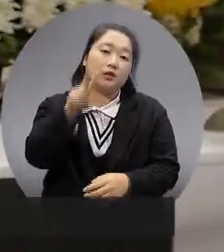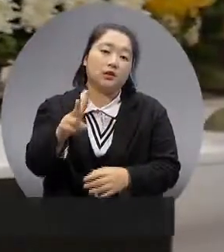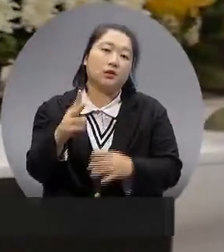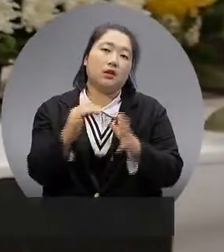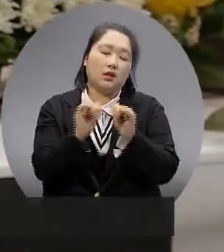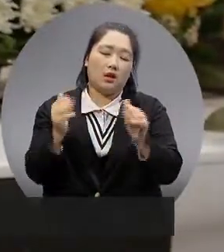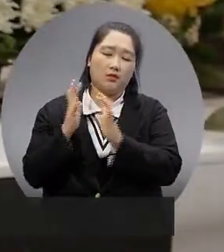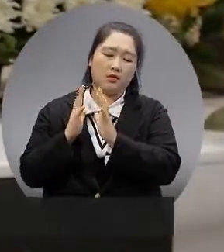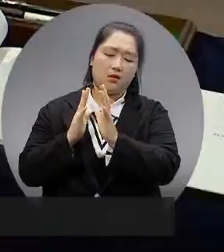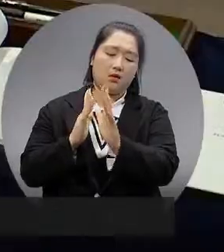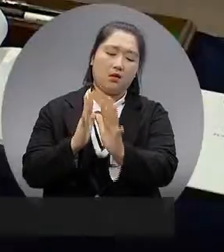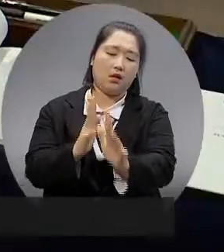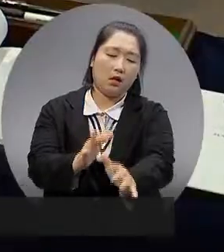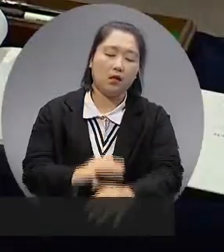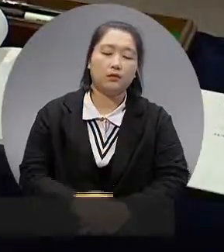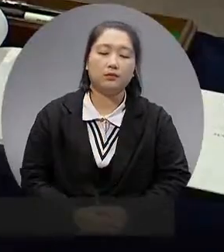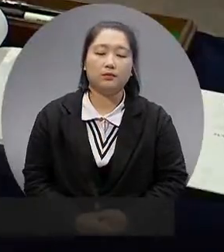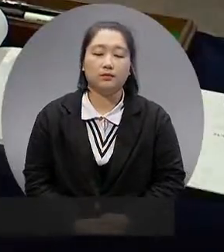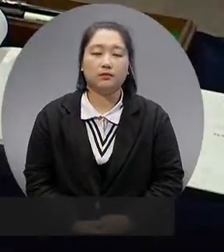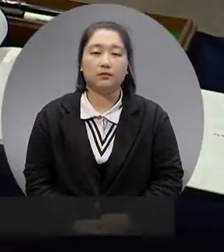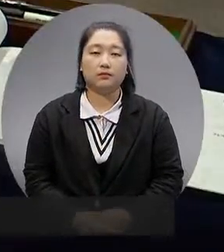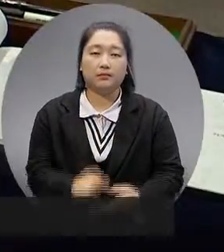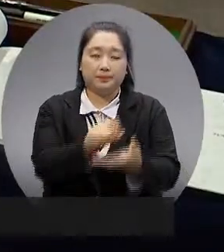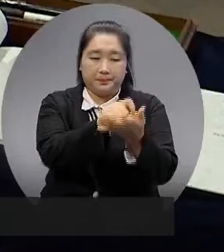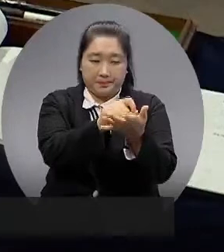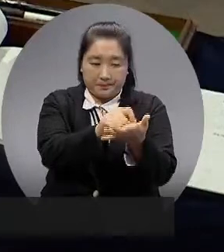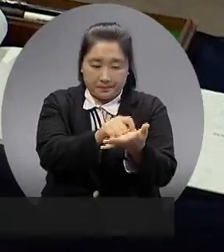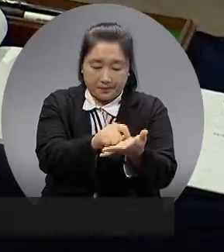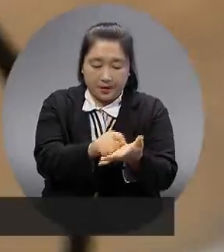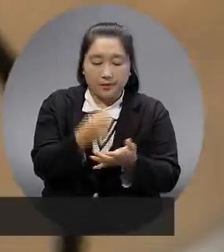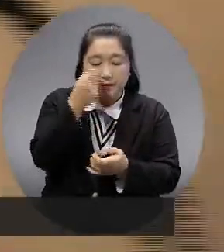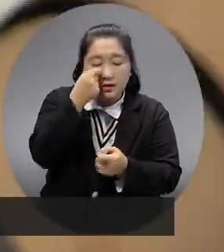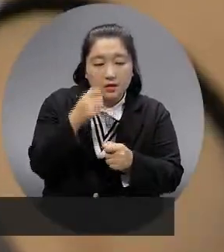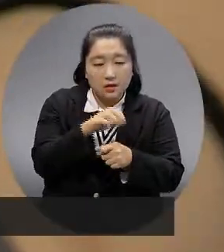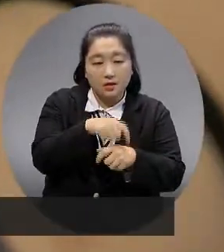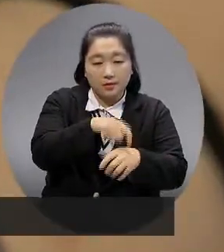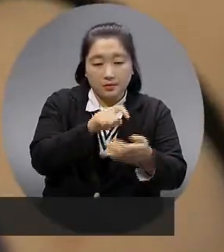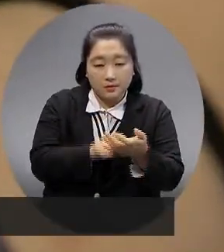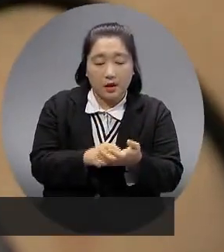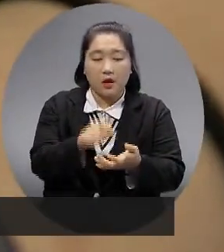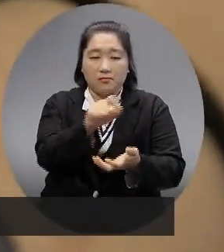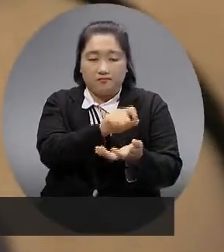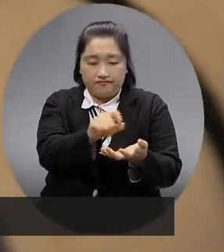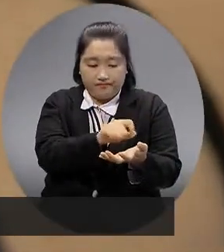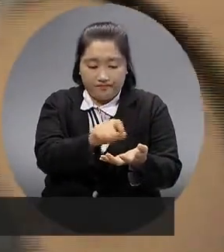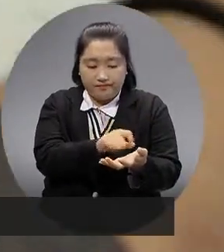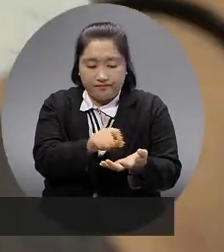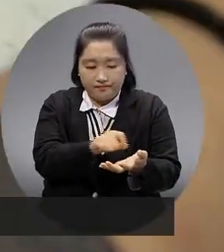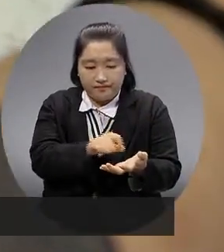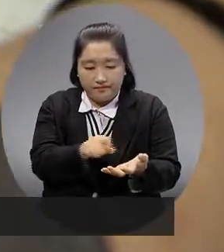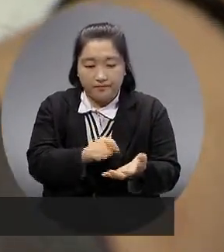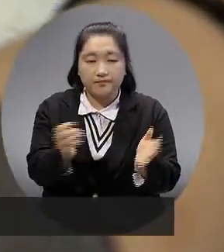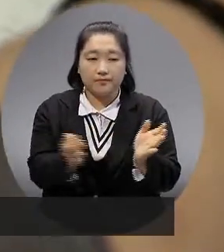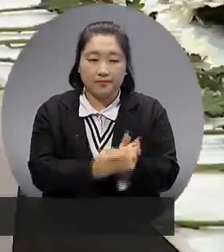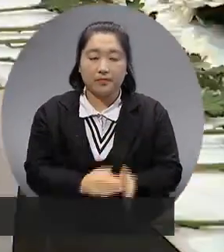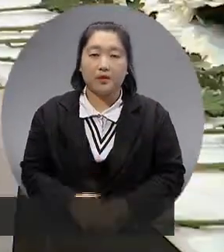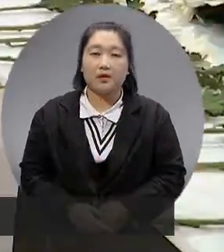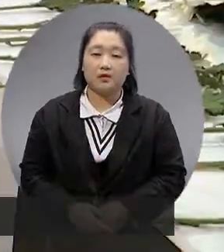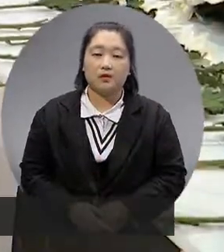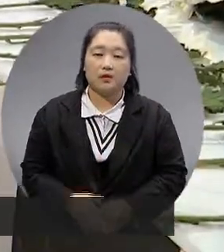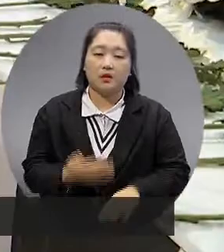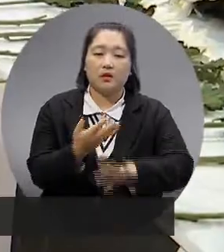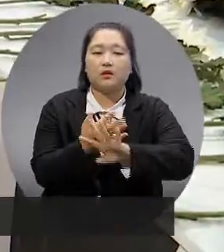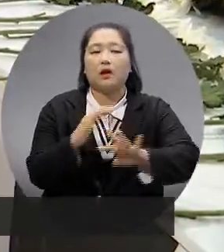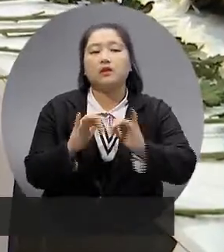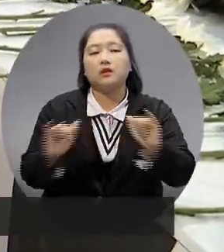조문객들 발길이 이어졌습니다. 조문록에는 애도의 마음을 꾹꾹 눌러담았습니다. 결코 남의